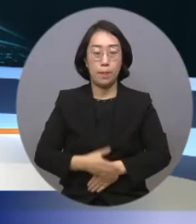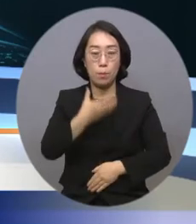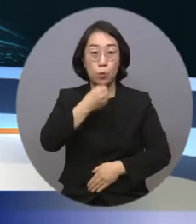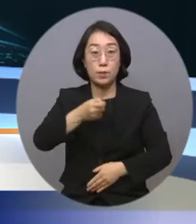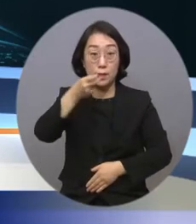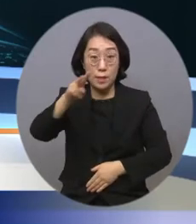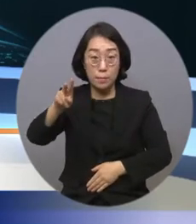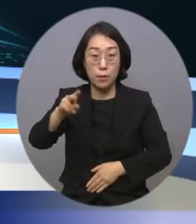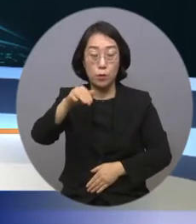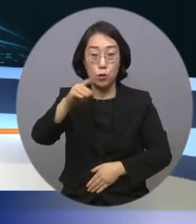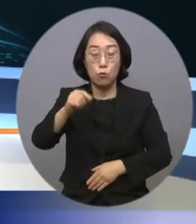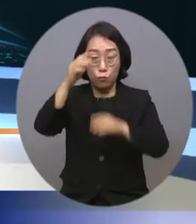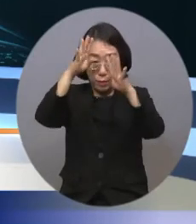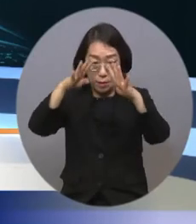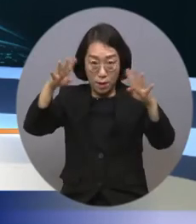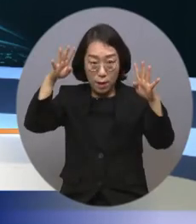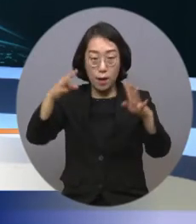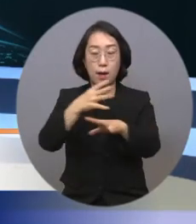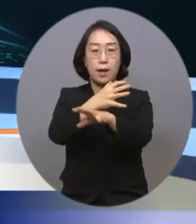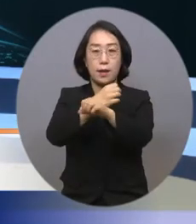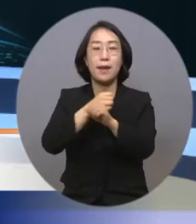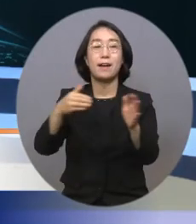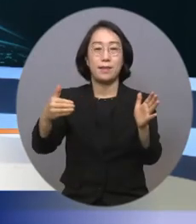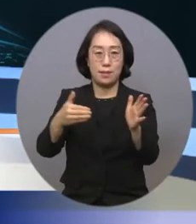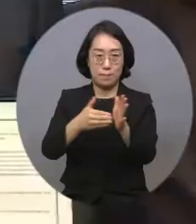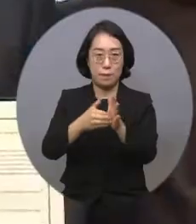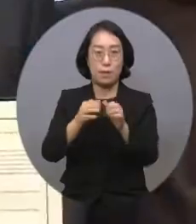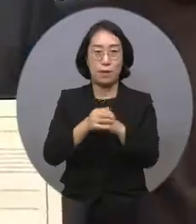복지TV와 청운대가 업무 협약을 체결했습니다.